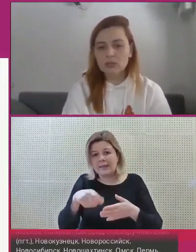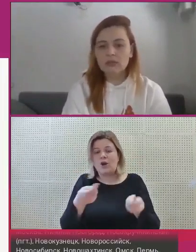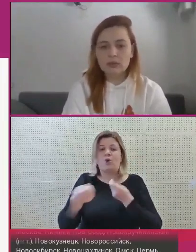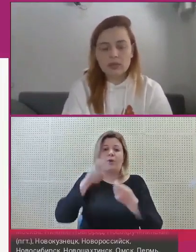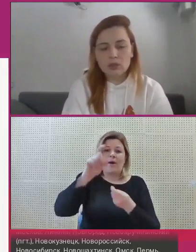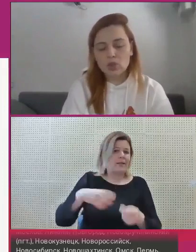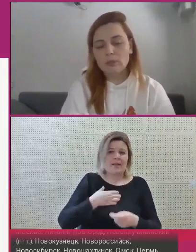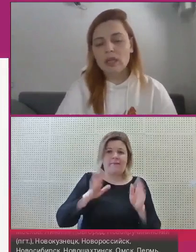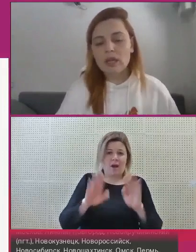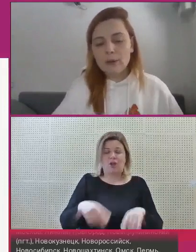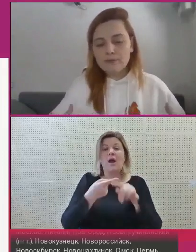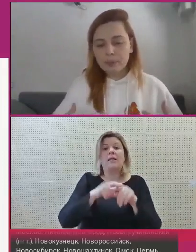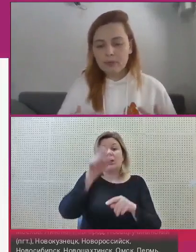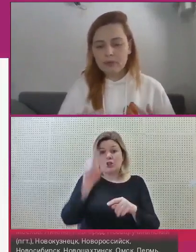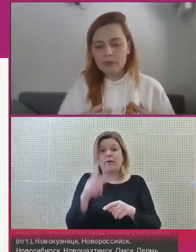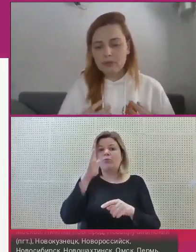будет тратить много времени на то, чтобы